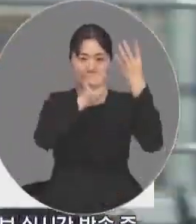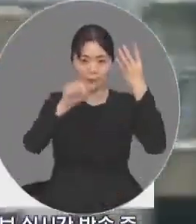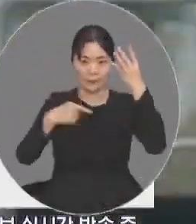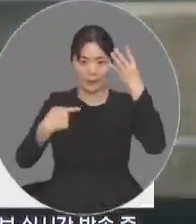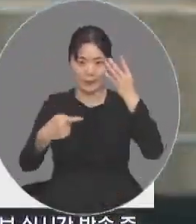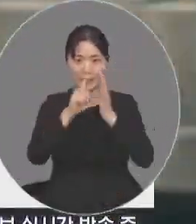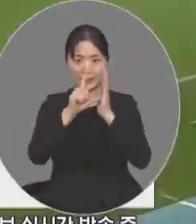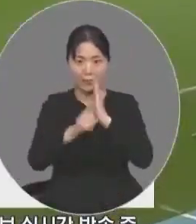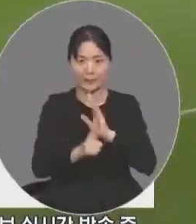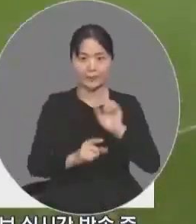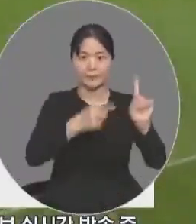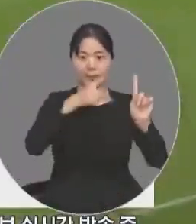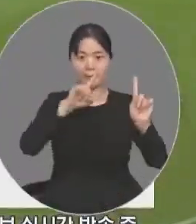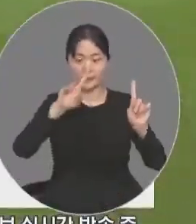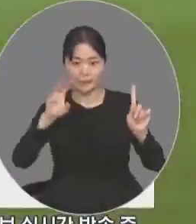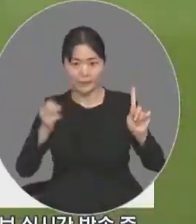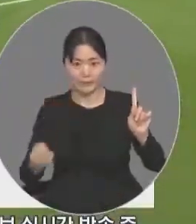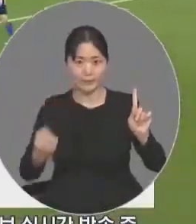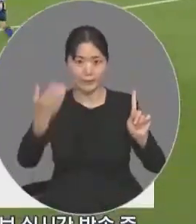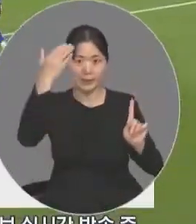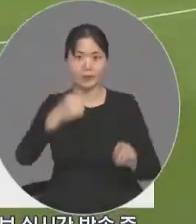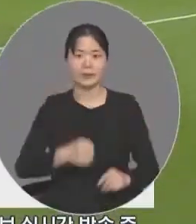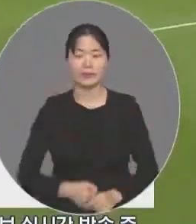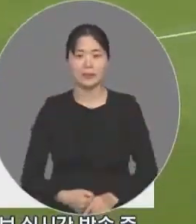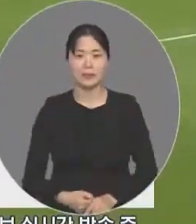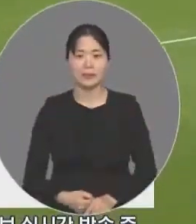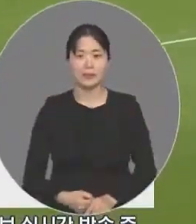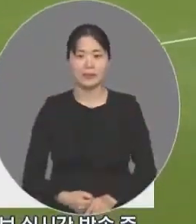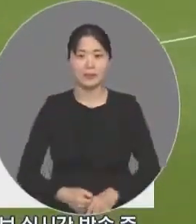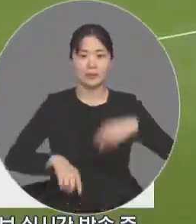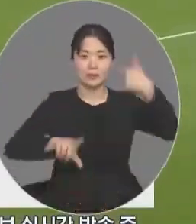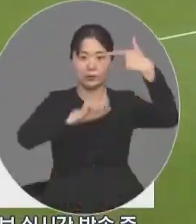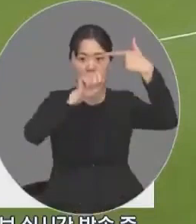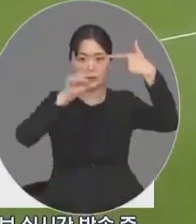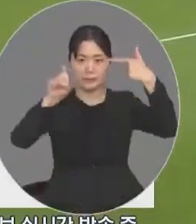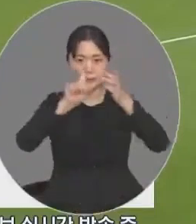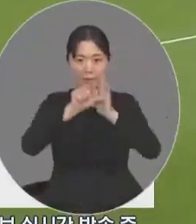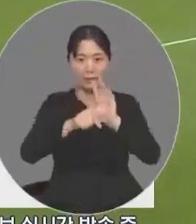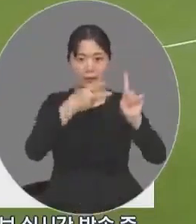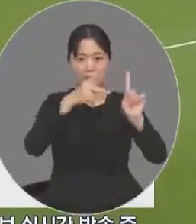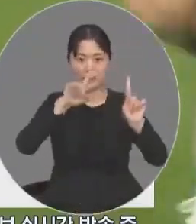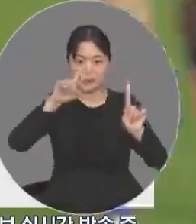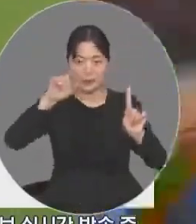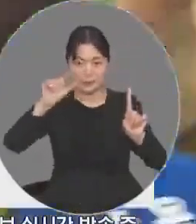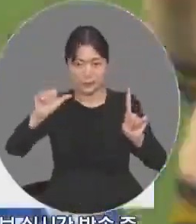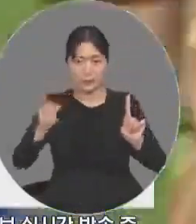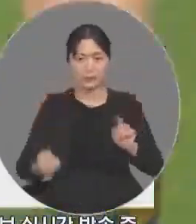1일 3대 1, 4월 2일 3대 1, 6월 10일 5대